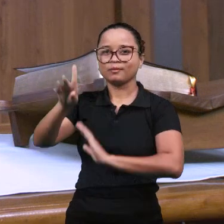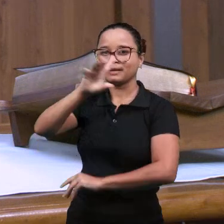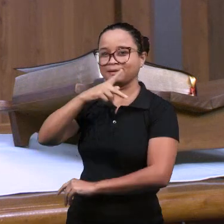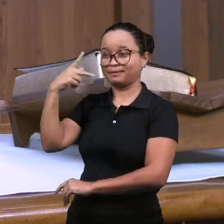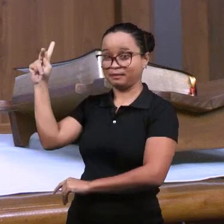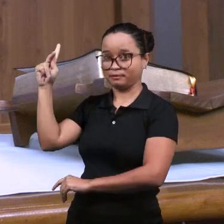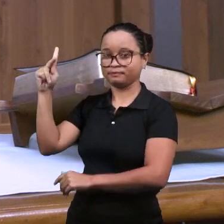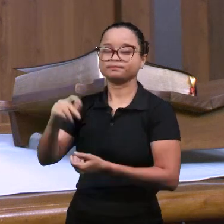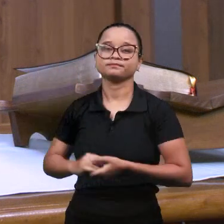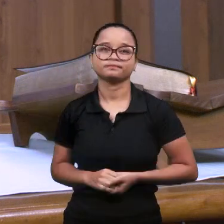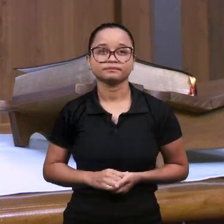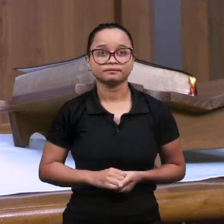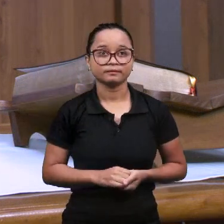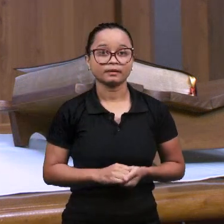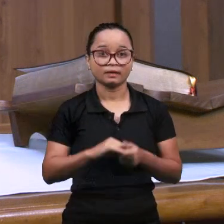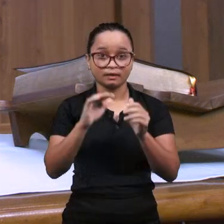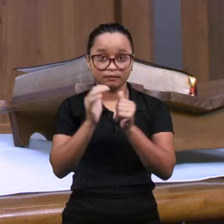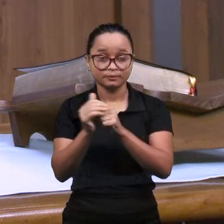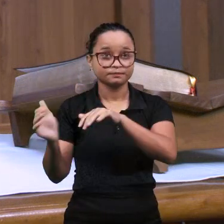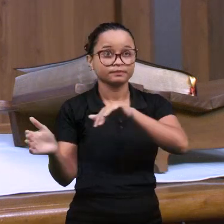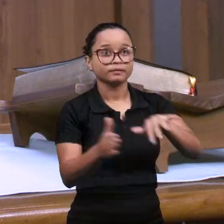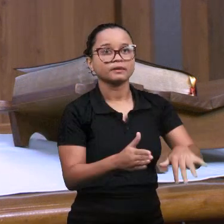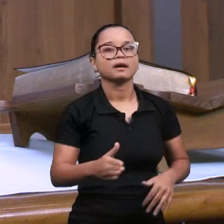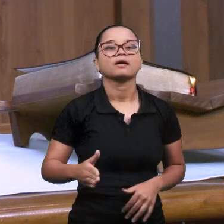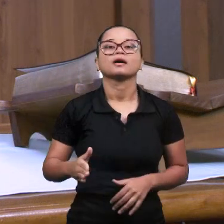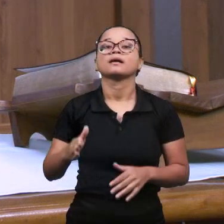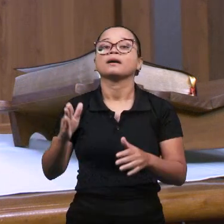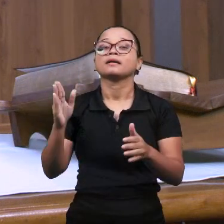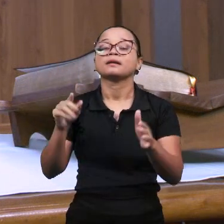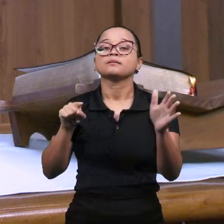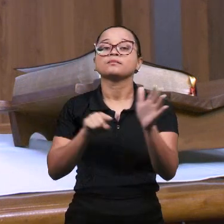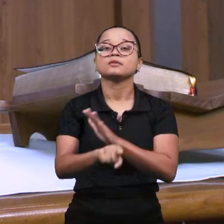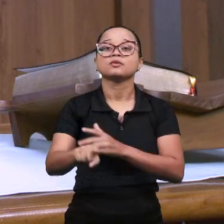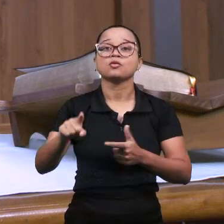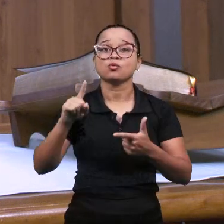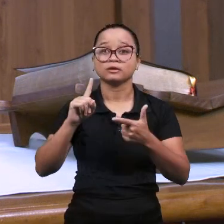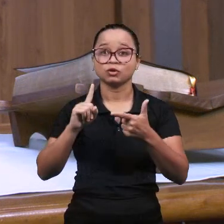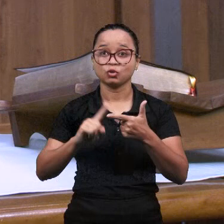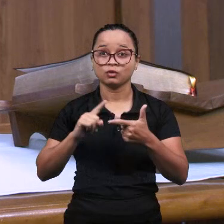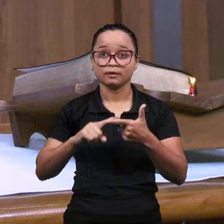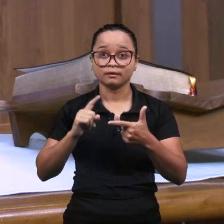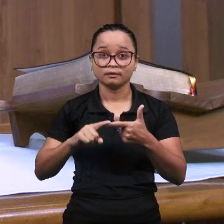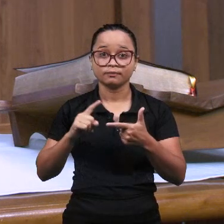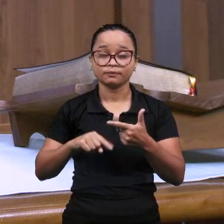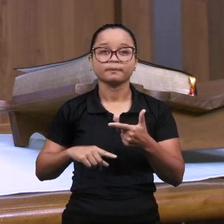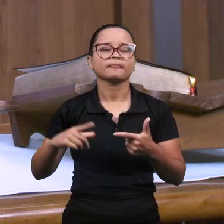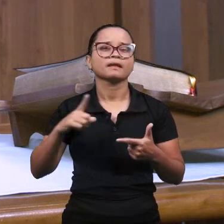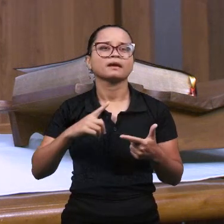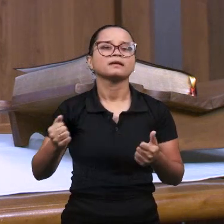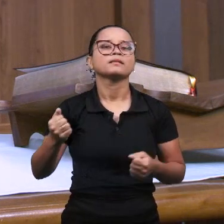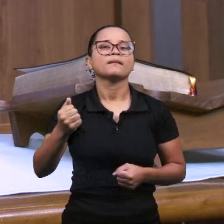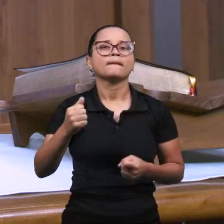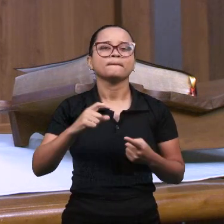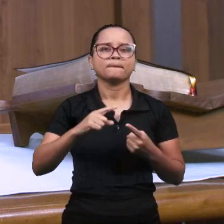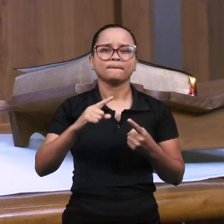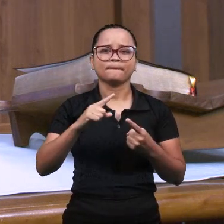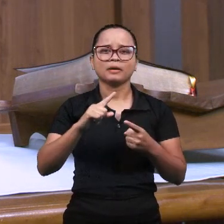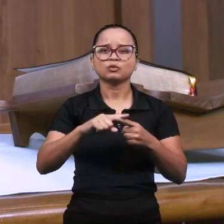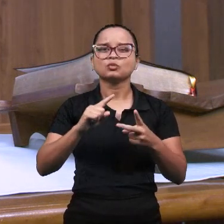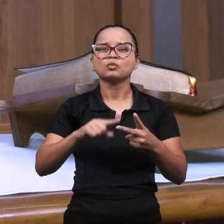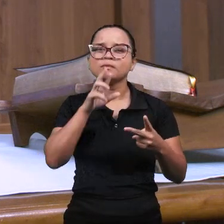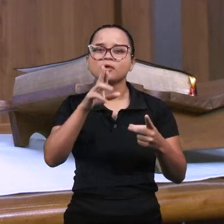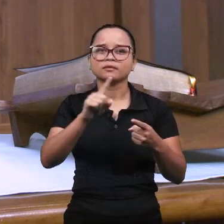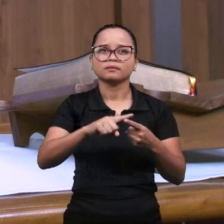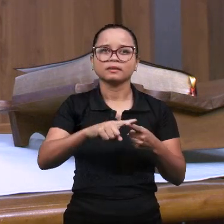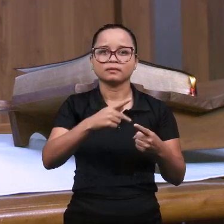Notre question 2, nous allons avoir deux réponses. La première, d'un pasteur de l'église liée à nous, à Aktau, au Kazakhstan.